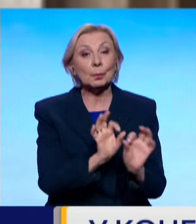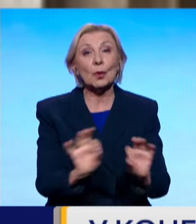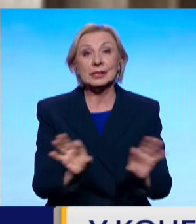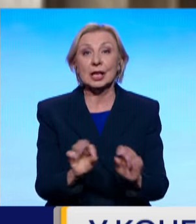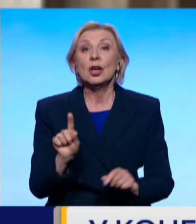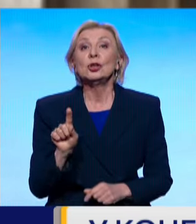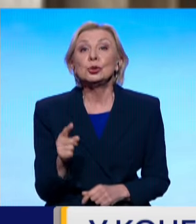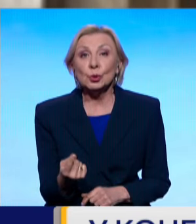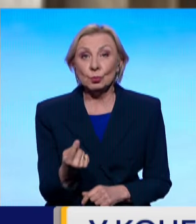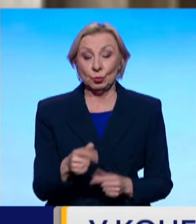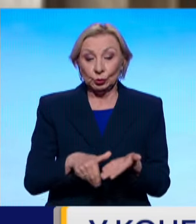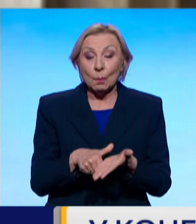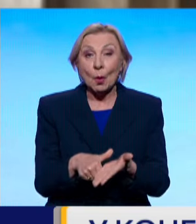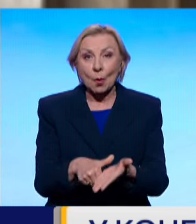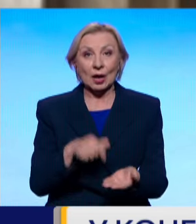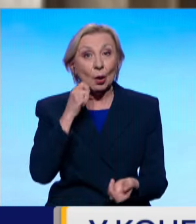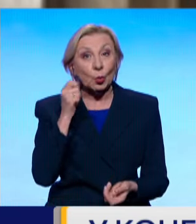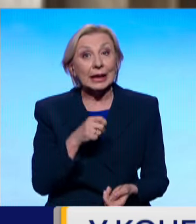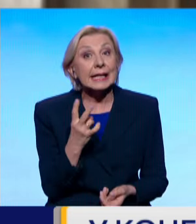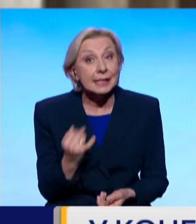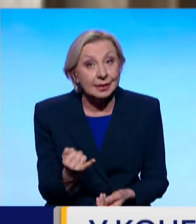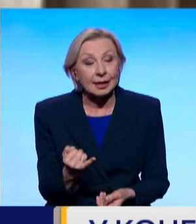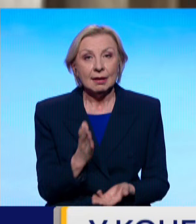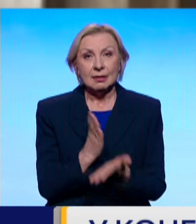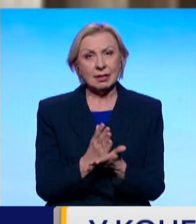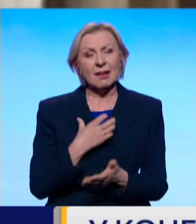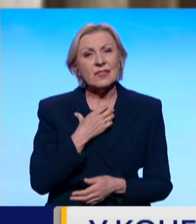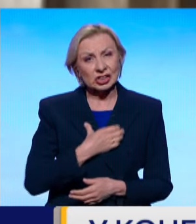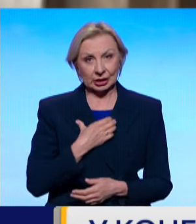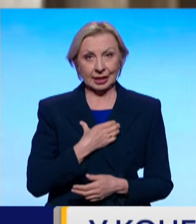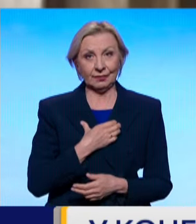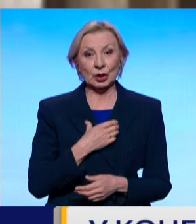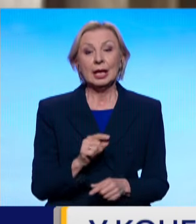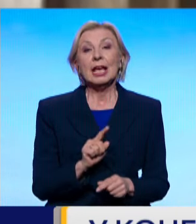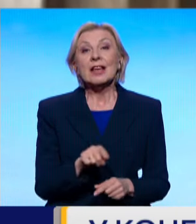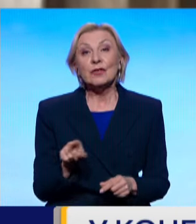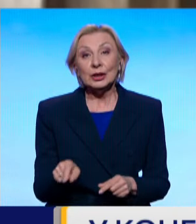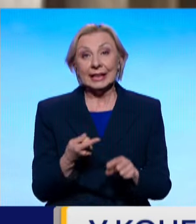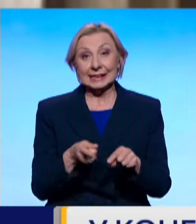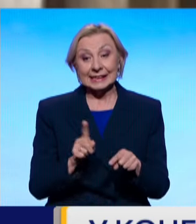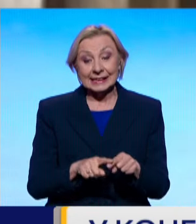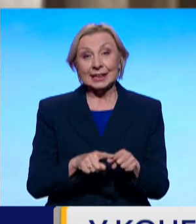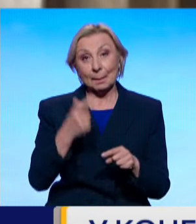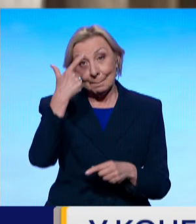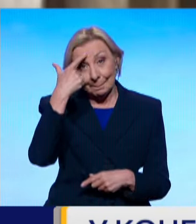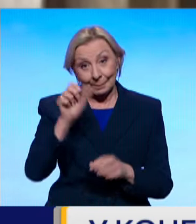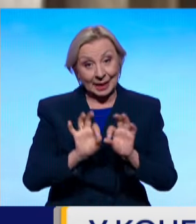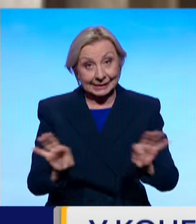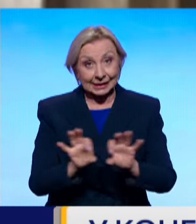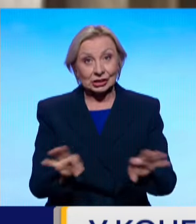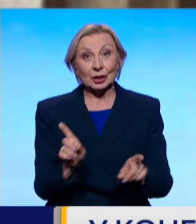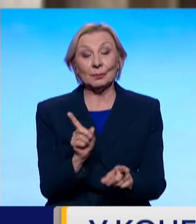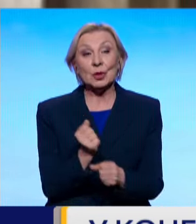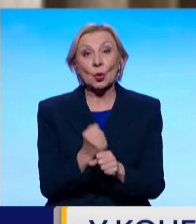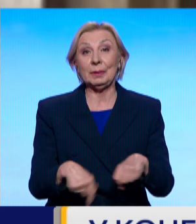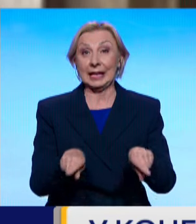допомога Україні, власне, зараз обговорюють саме допомогу Україні, є важливою, і вони, знаєте, ці меседжі, вони роблять